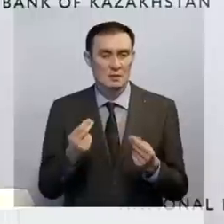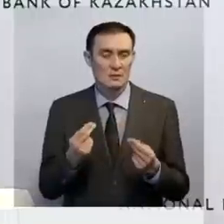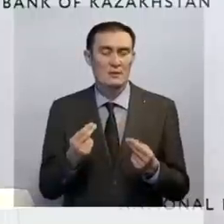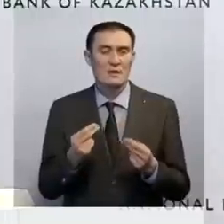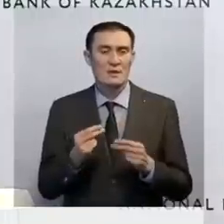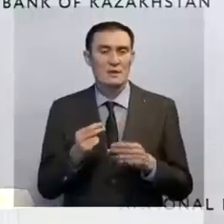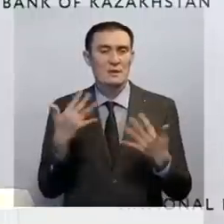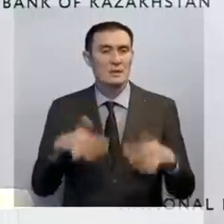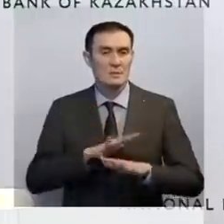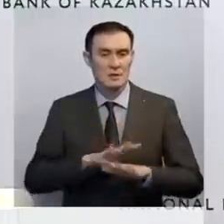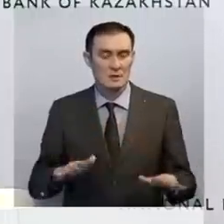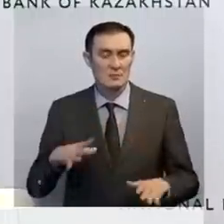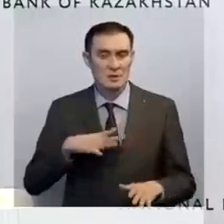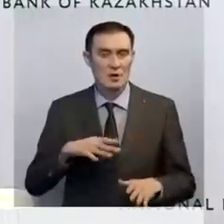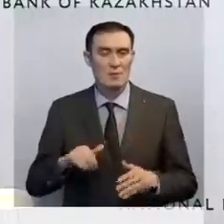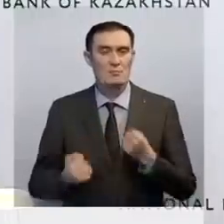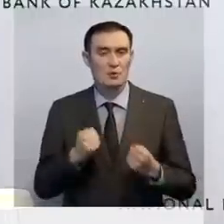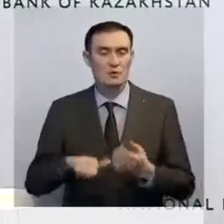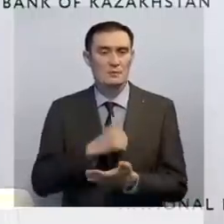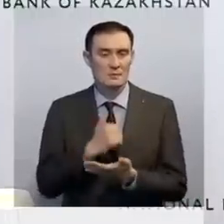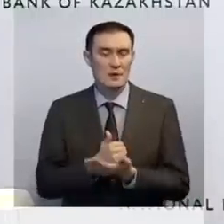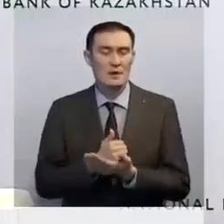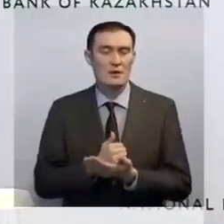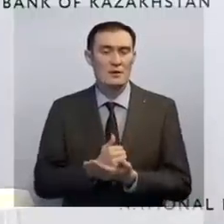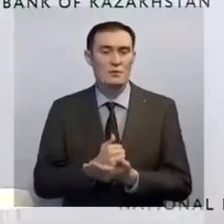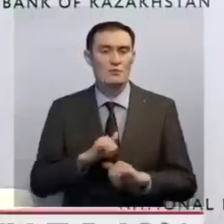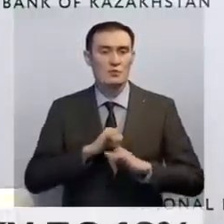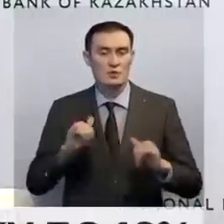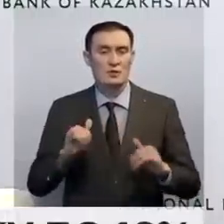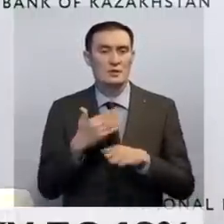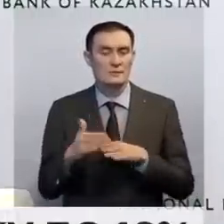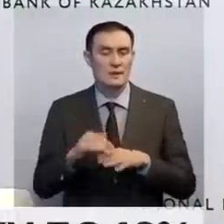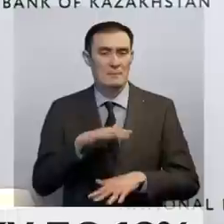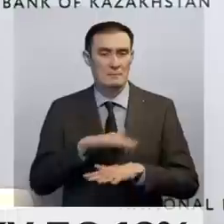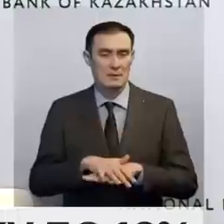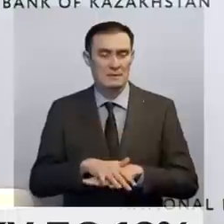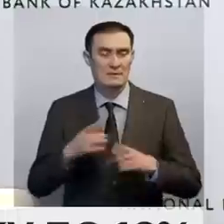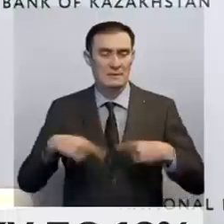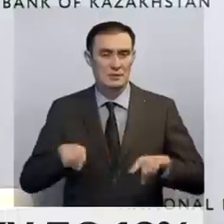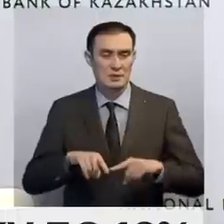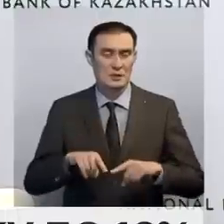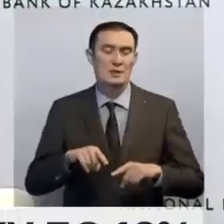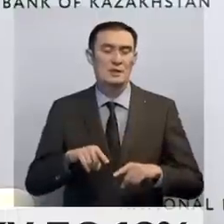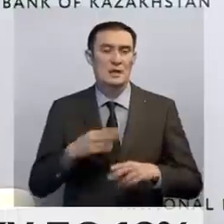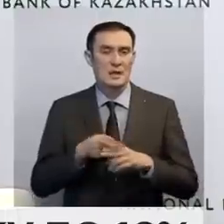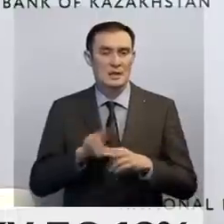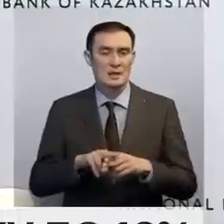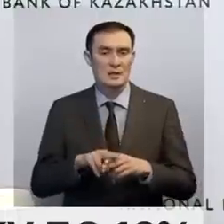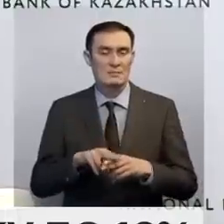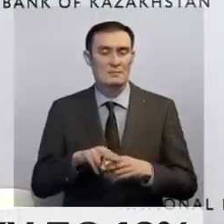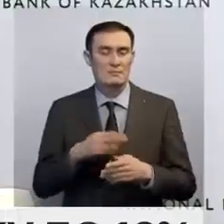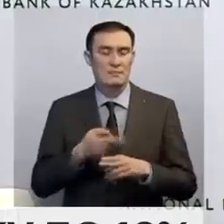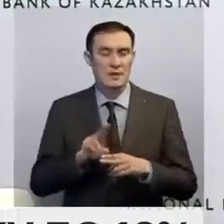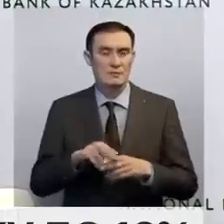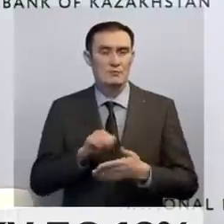и создавали прочный фундамент для роста кредитования со стороны банковского сектора. С учетом приведенных мной факторов,